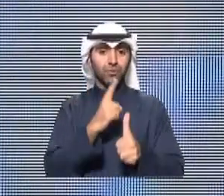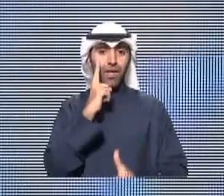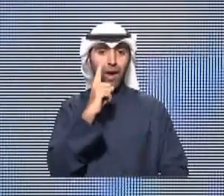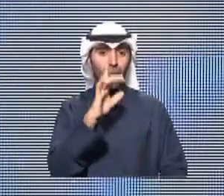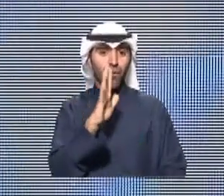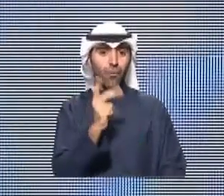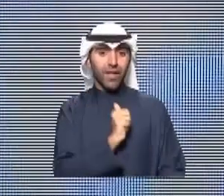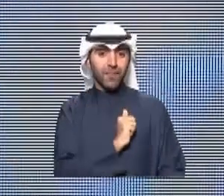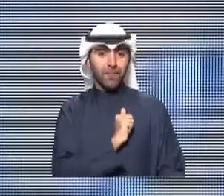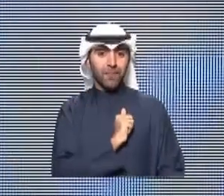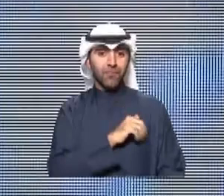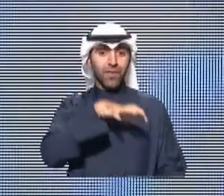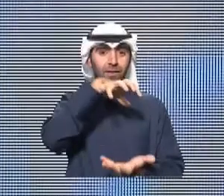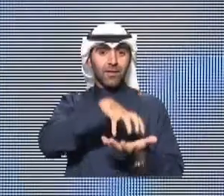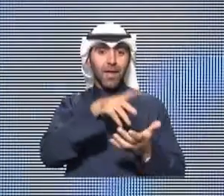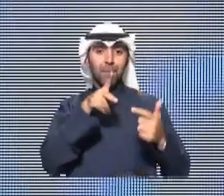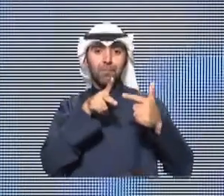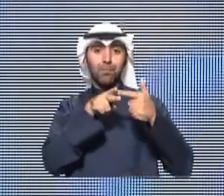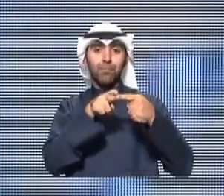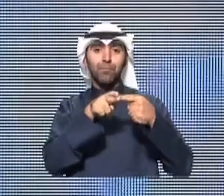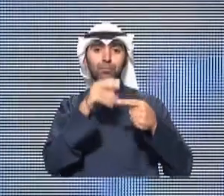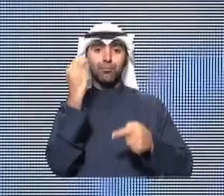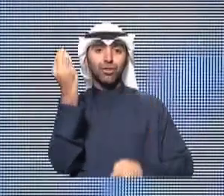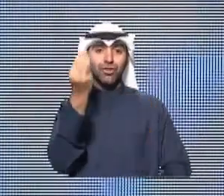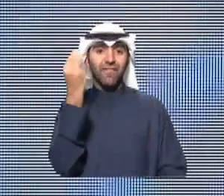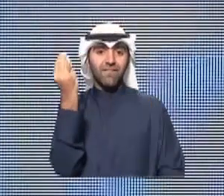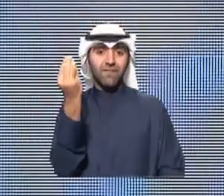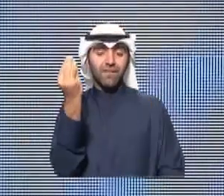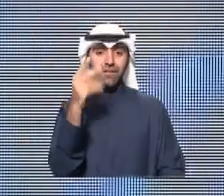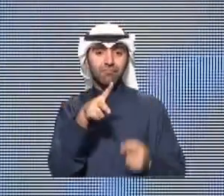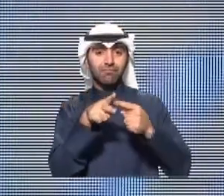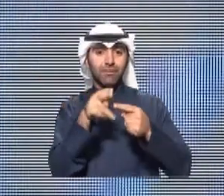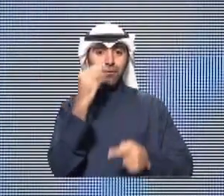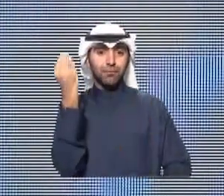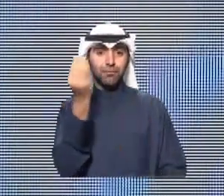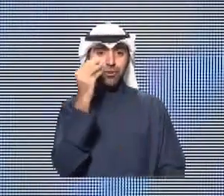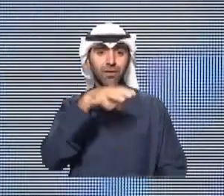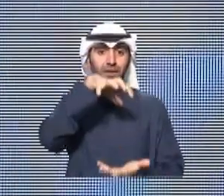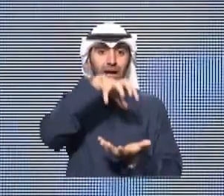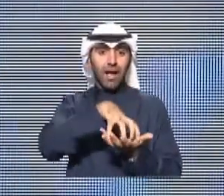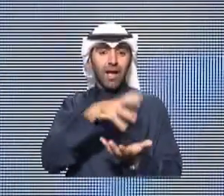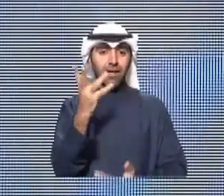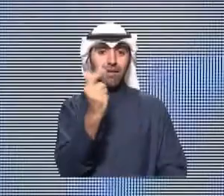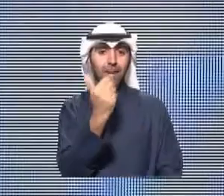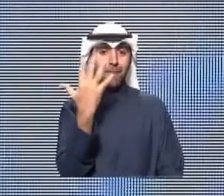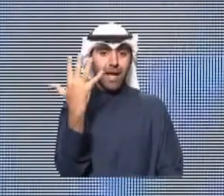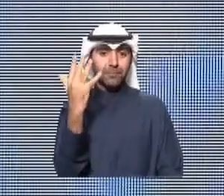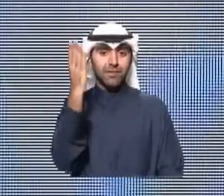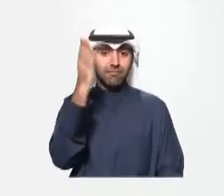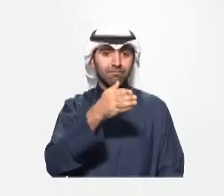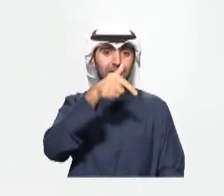التي يمكنها الحصول على التطعيم عبر التنسيق مع وزارة الدفاع.